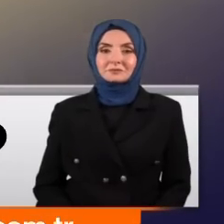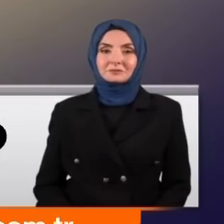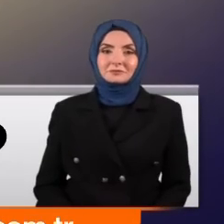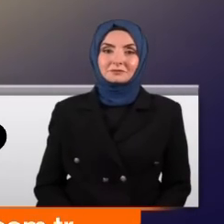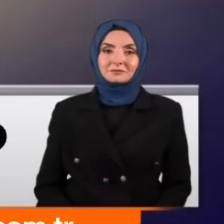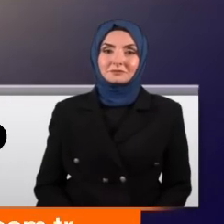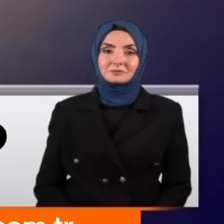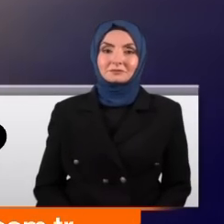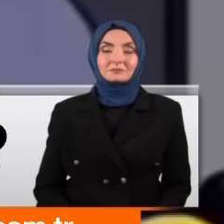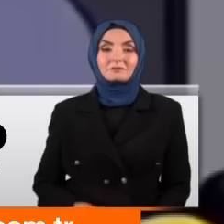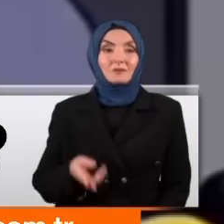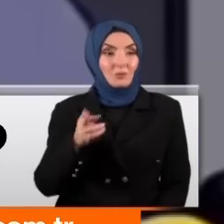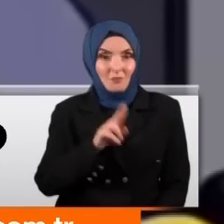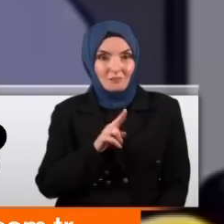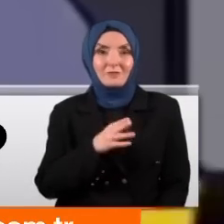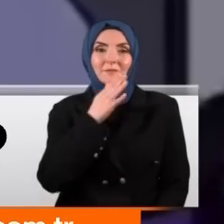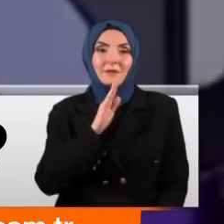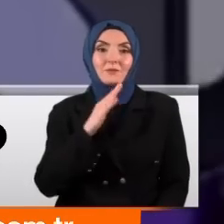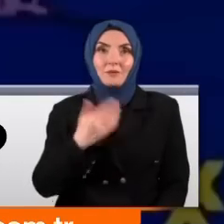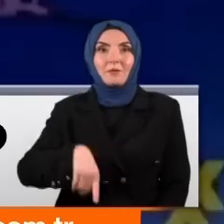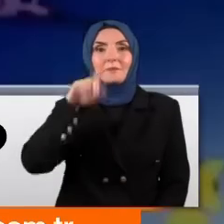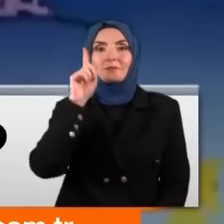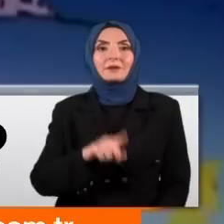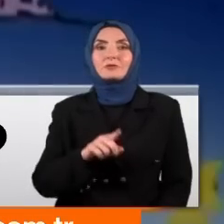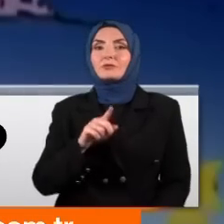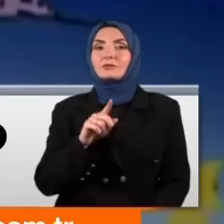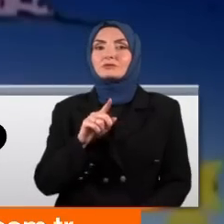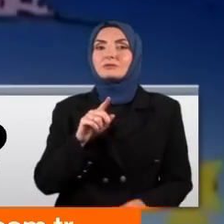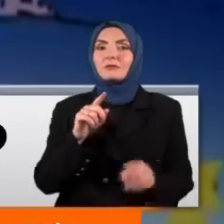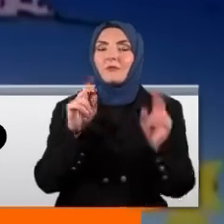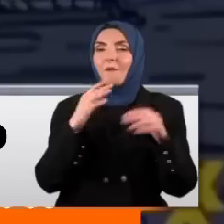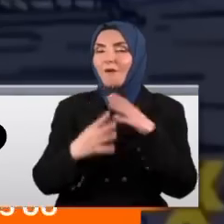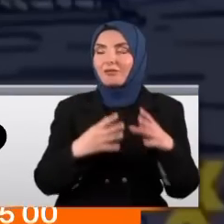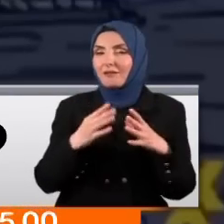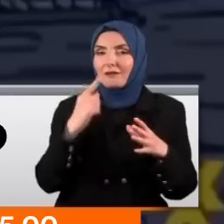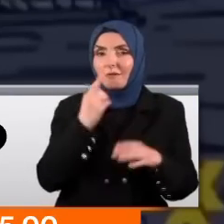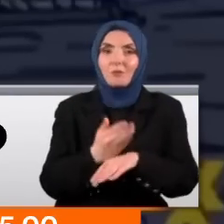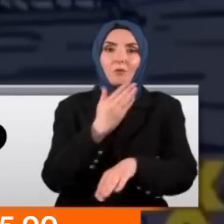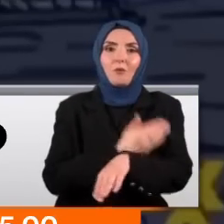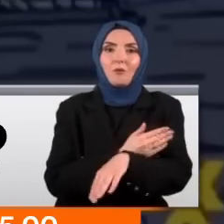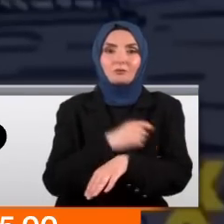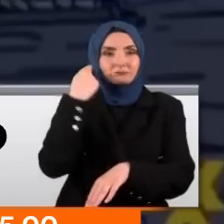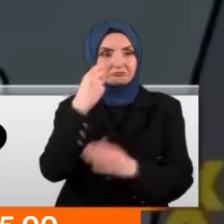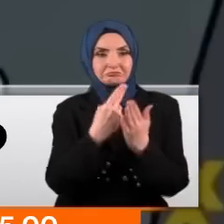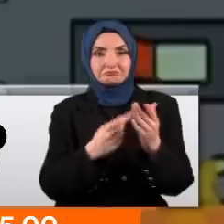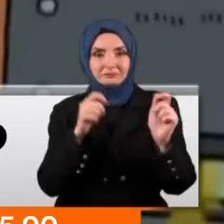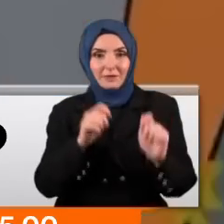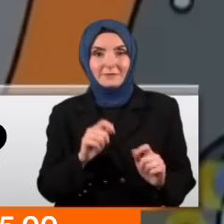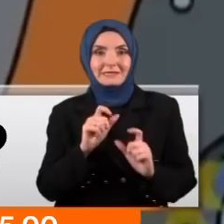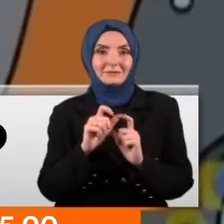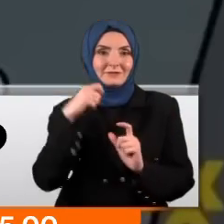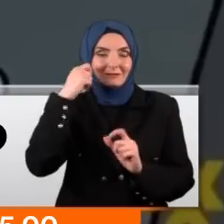ölümleri bilemese de güncel olaylara çok önceden yer veren Simpsons çizgi filminin bir bölümü de sosyal medyanın gündeminde